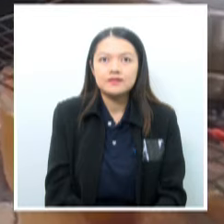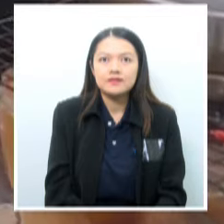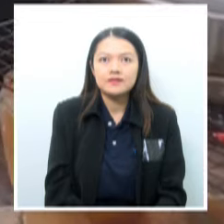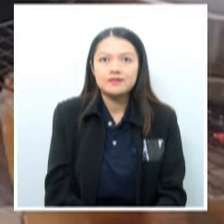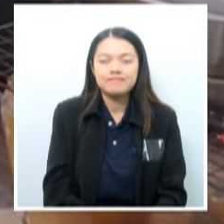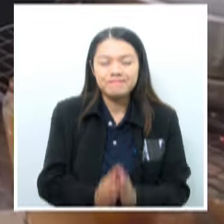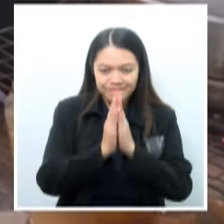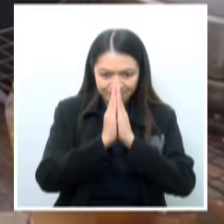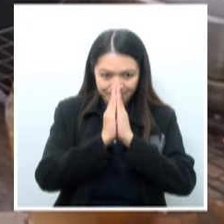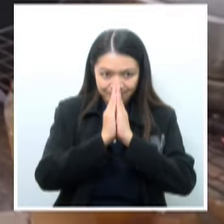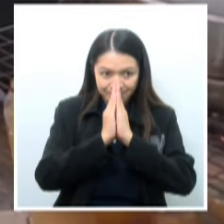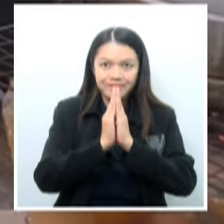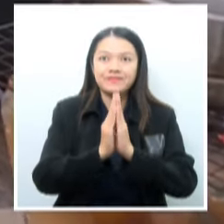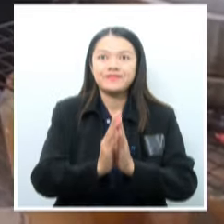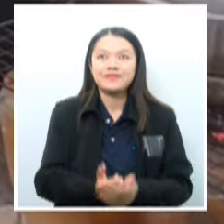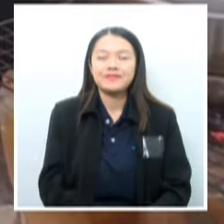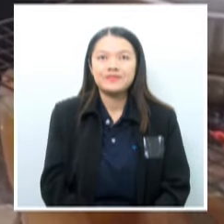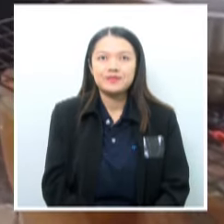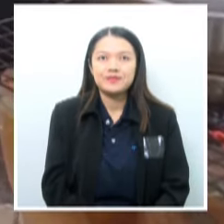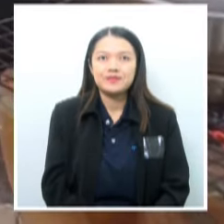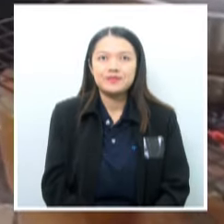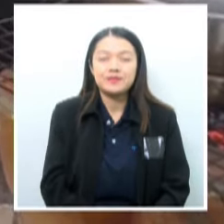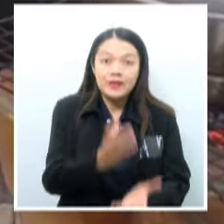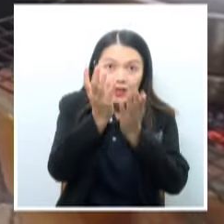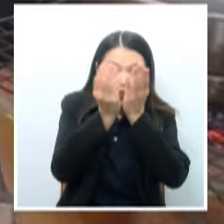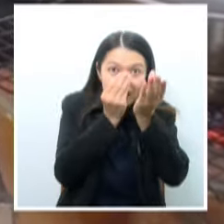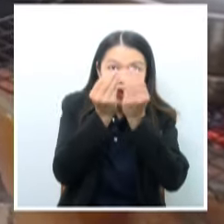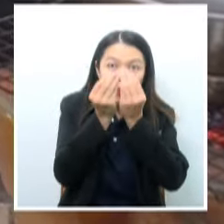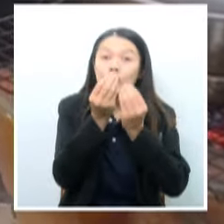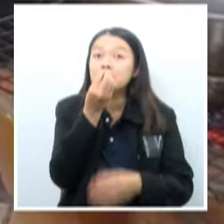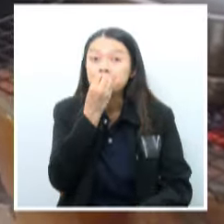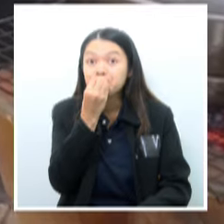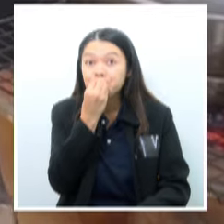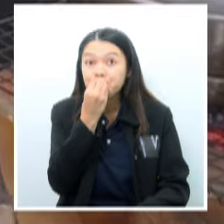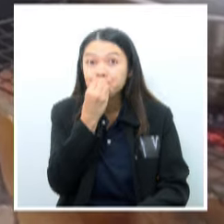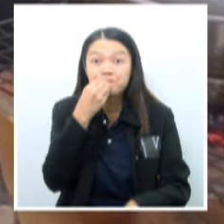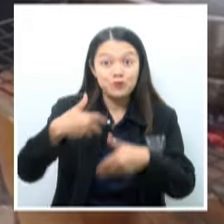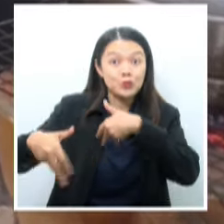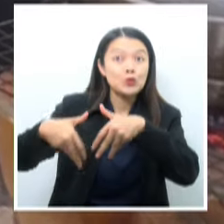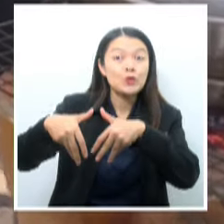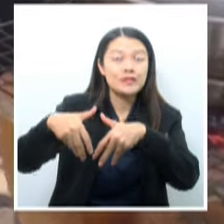สวัสดีค่ะ วันนี้นะคะเราจะมาเรียนรู้กับป่าชาวบ้านของชาวไทยทรงดำกันค่ะ